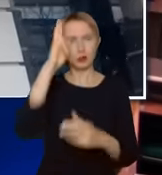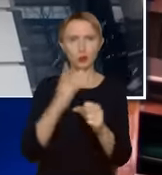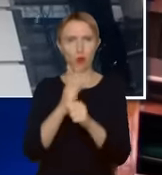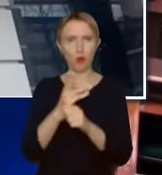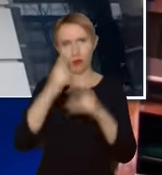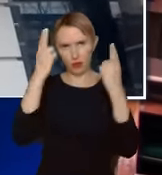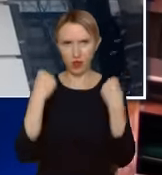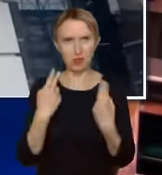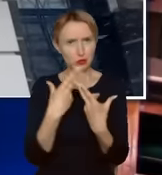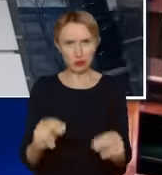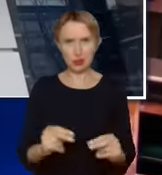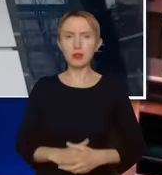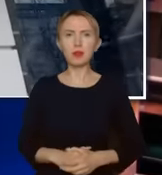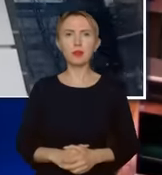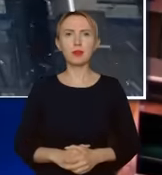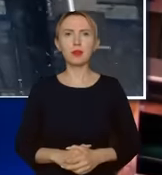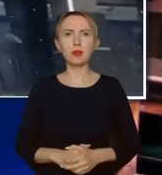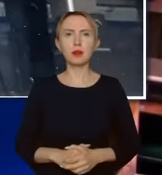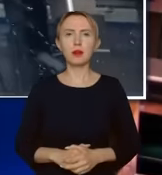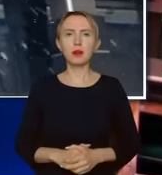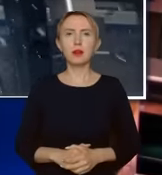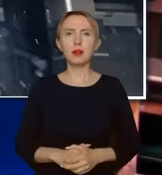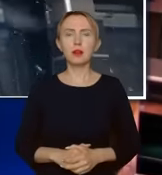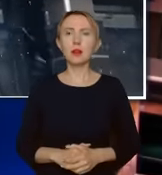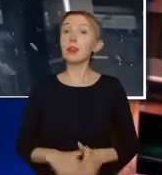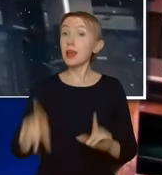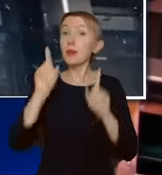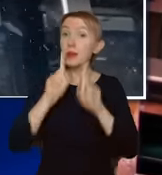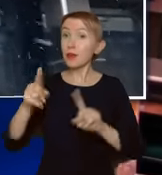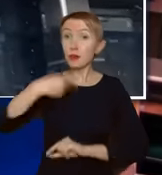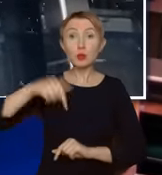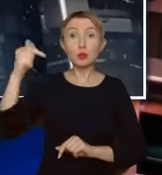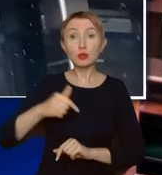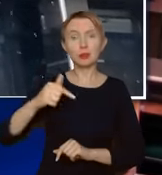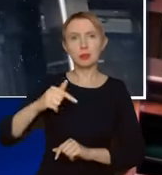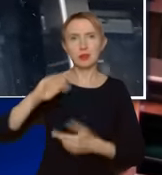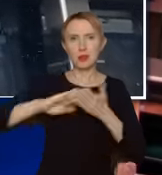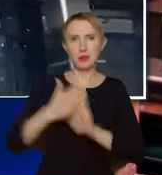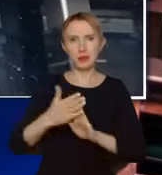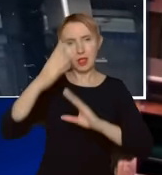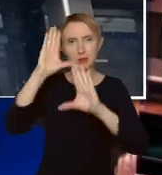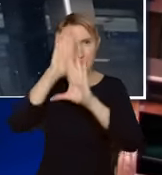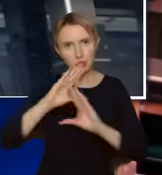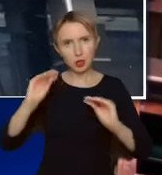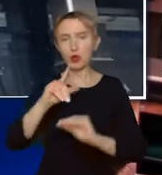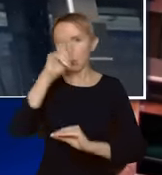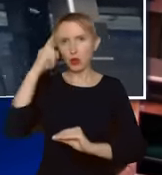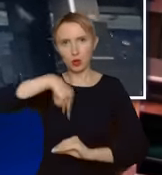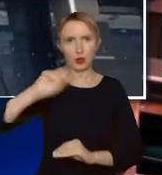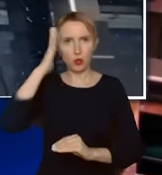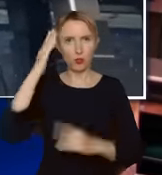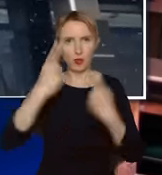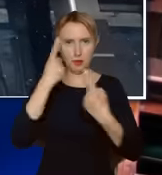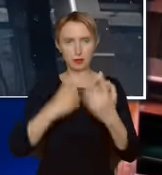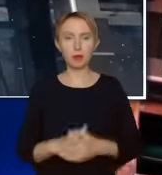i, no, i jakby przyjmą za dobrą monetę. No naprawdę musimy się szanować, bo jesteśmy ludźmi, którzy myślą, no.